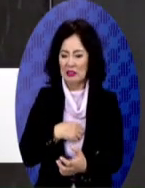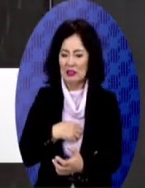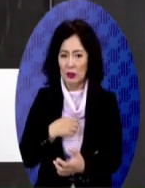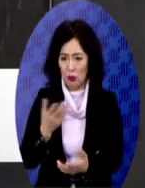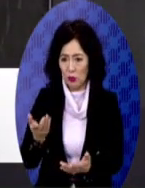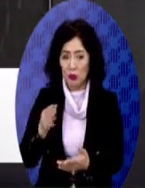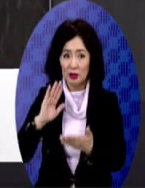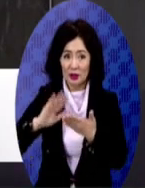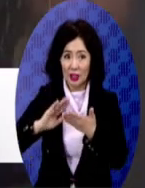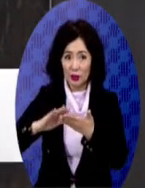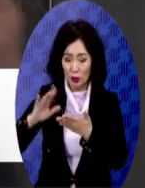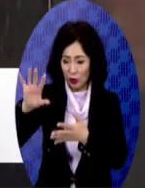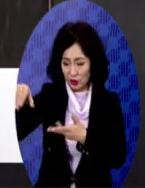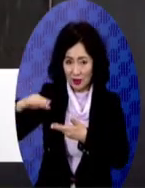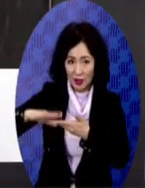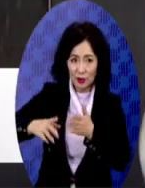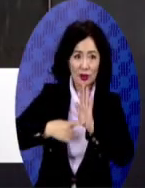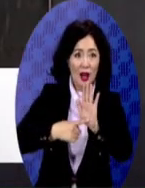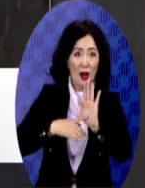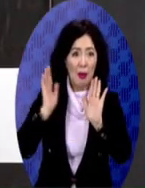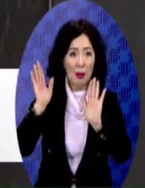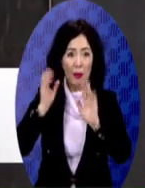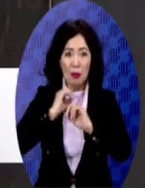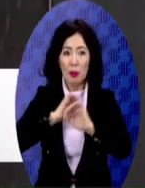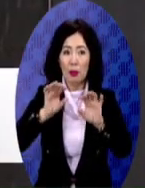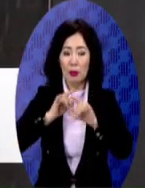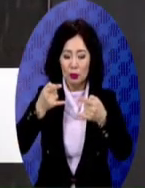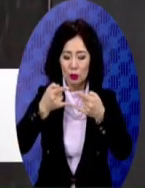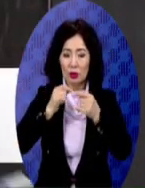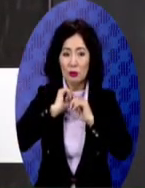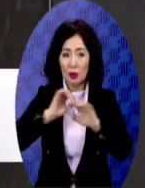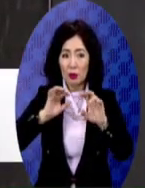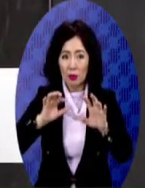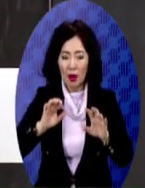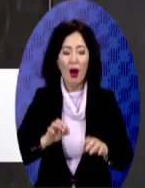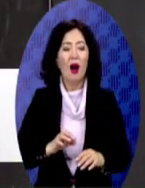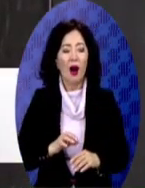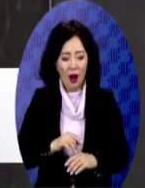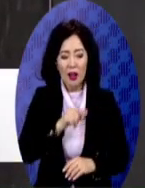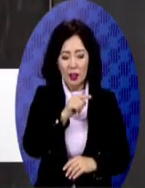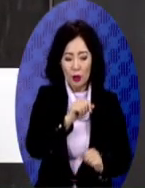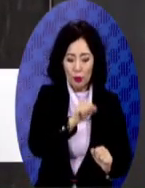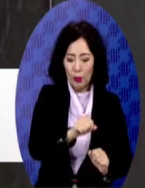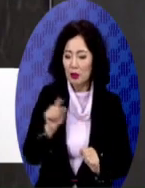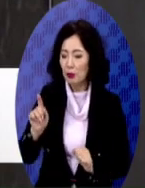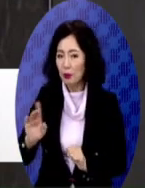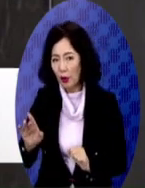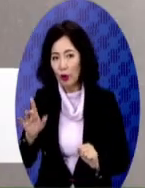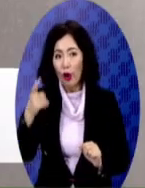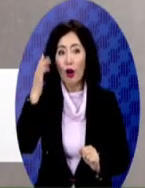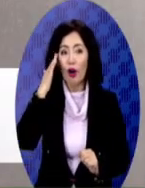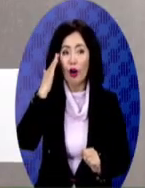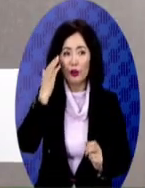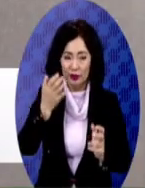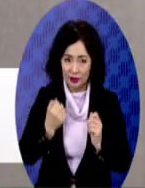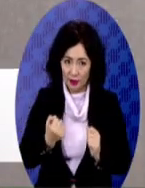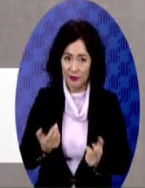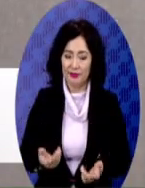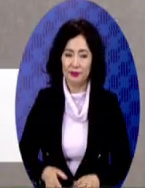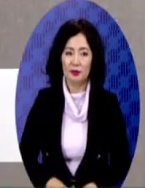одоо асуучлалтнууд ямар үүрэг хүлээсэн эсвэл энд юу хийж болох болохгүй заацсан гэдэг мэдээд авах гэсэн үг. Монгол